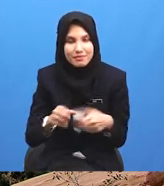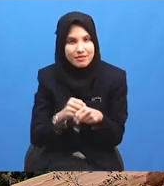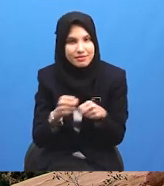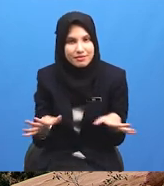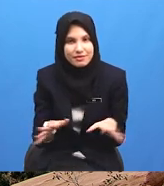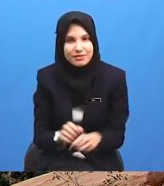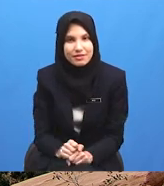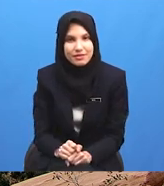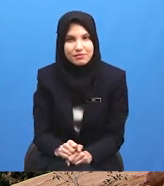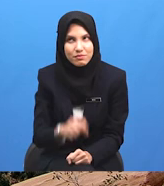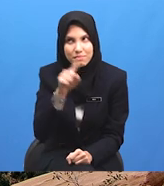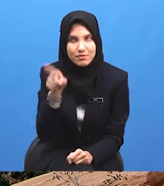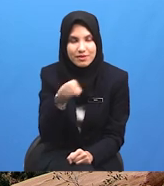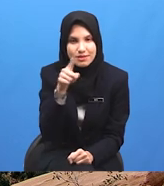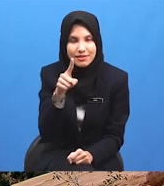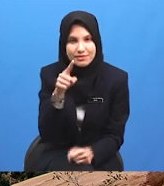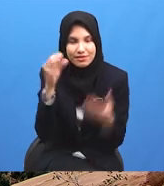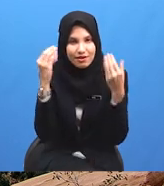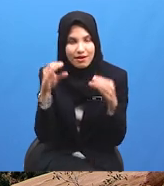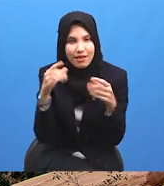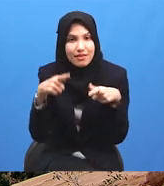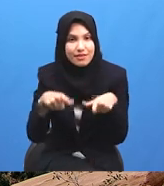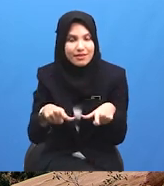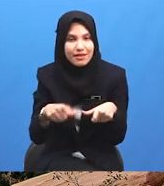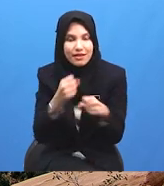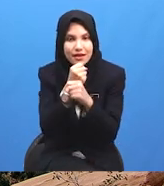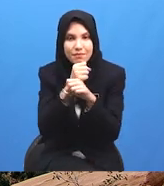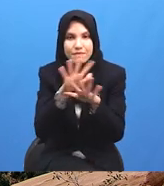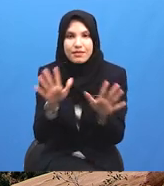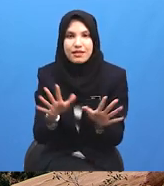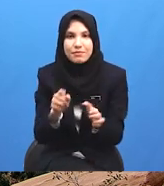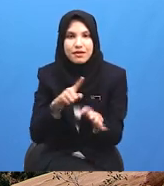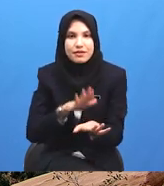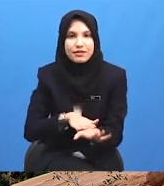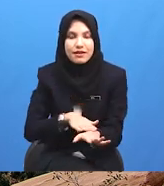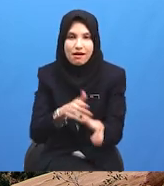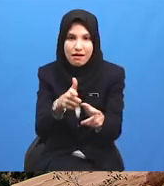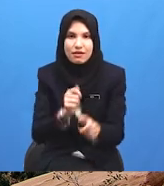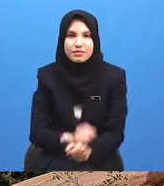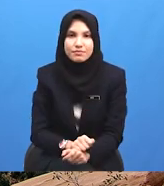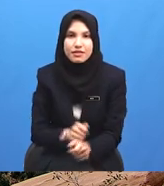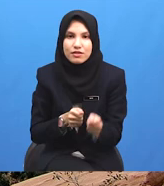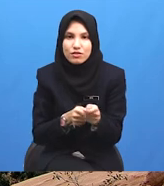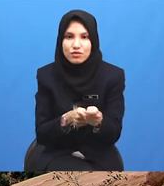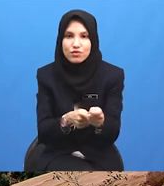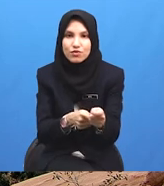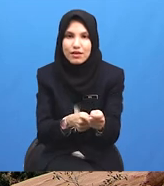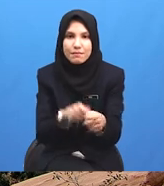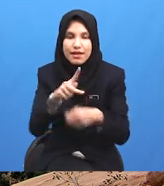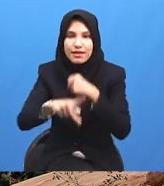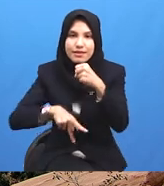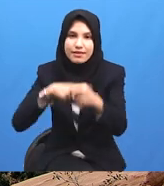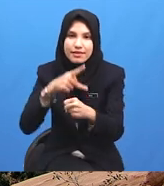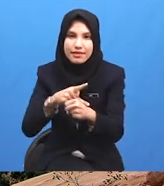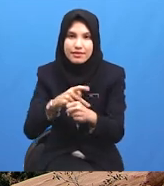membuat bulatan, cikgu akan lekatkan balon pada garis bulatan mengikut urutan planet yang